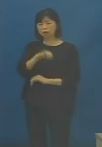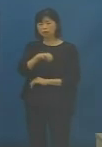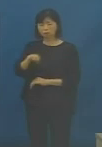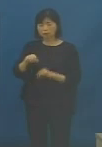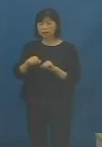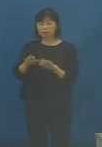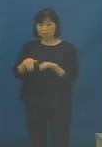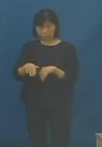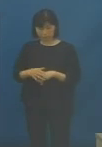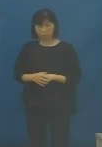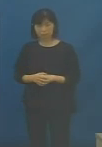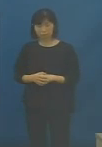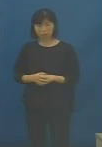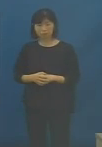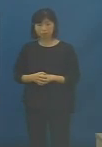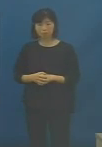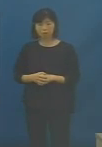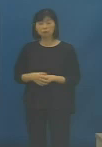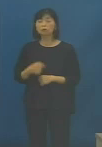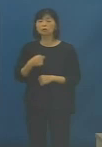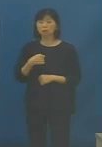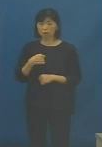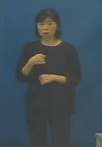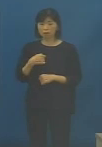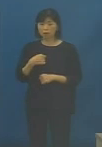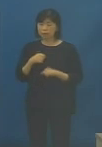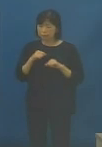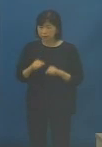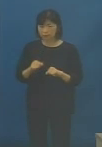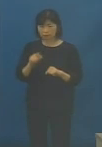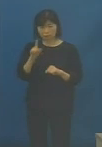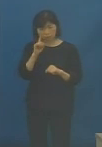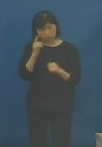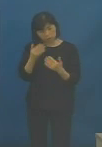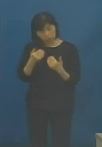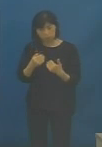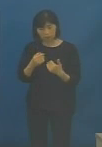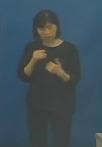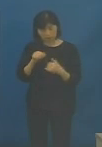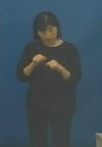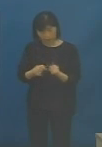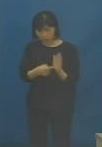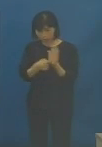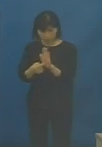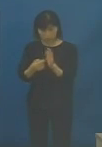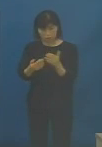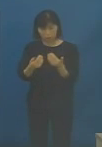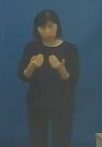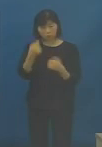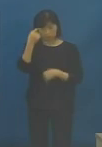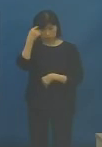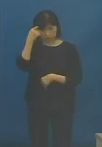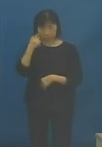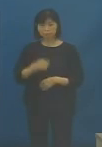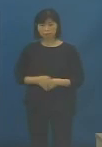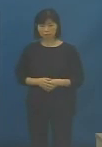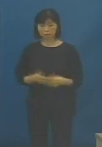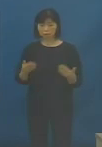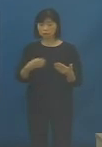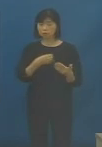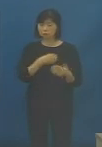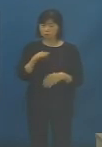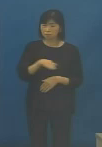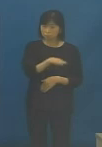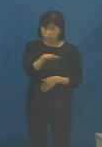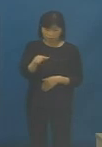世間も騒ぐし、で私なんかもやっぱりやってみせないと、誰かやってみせないとダメだと思いますから、まあ、職員にもだいぶ